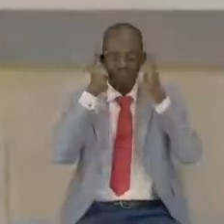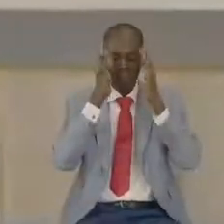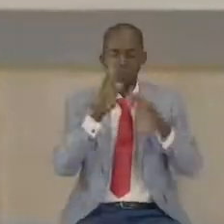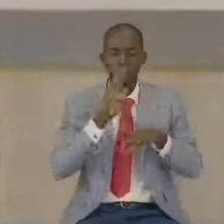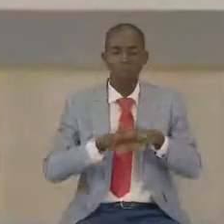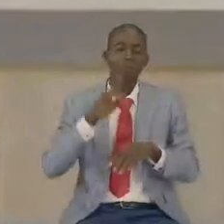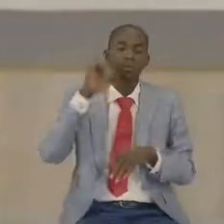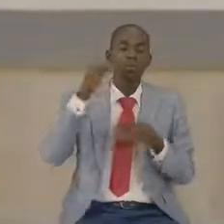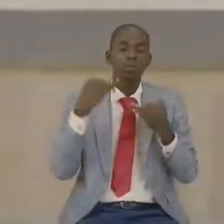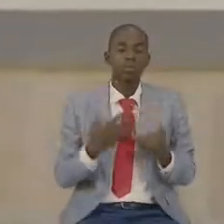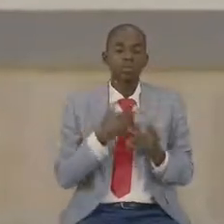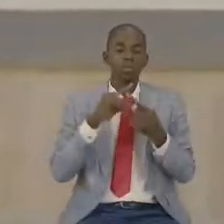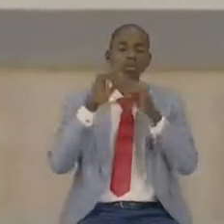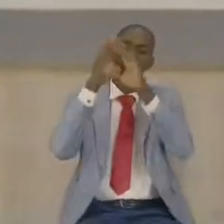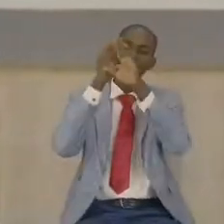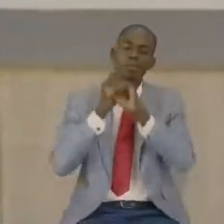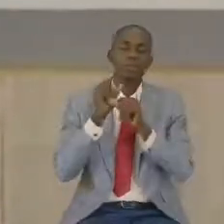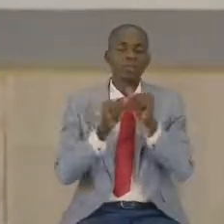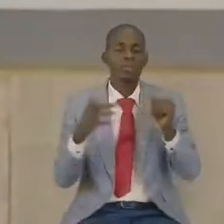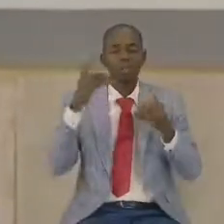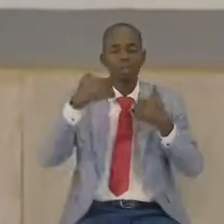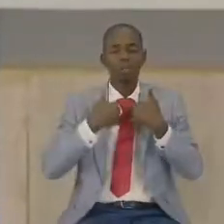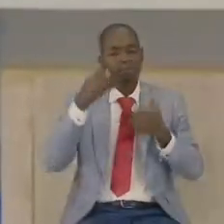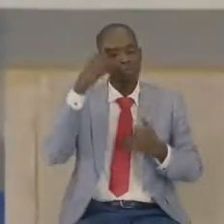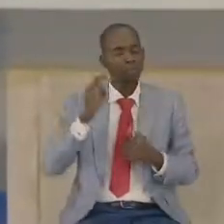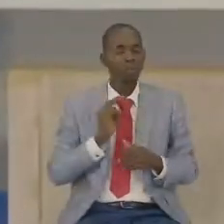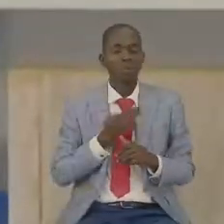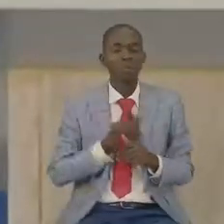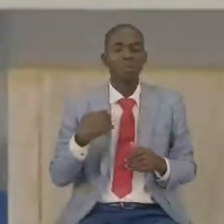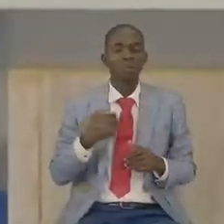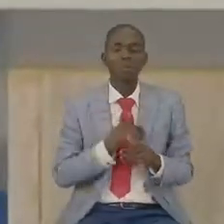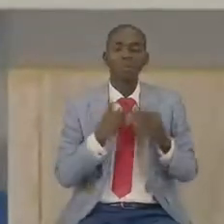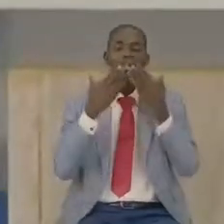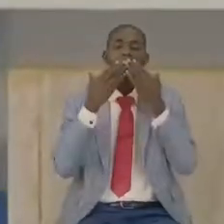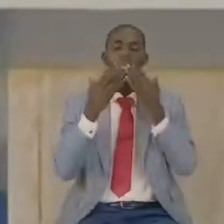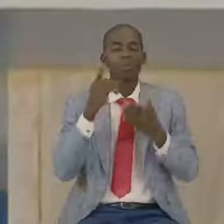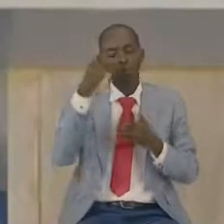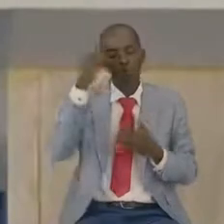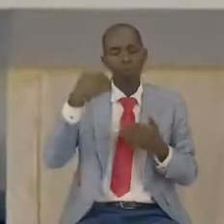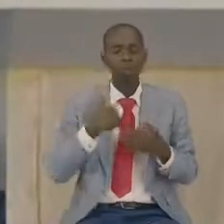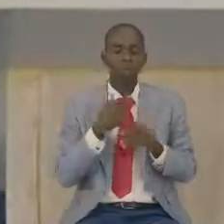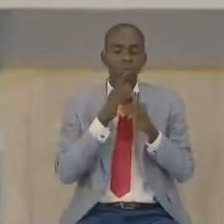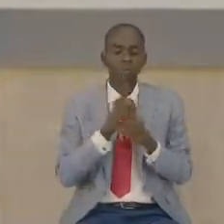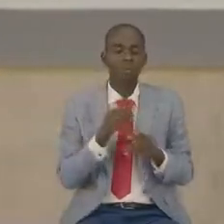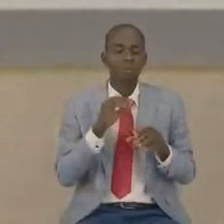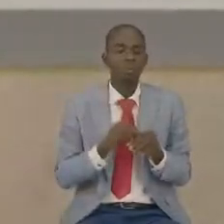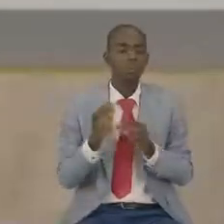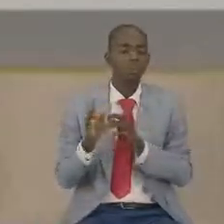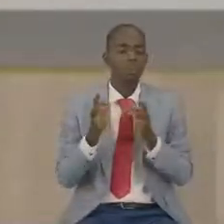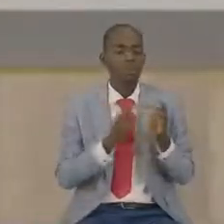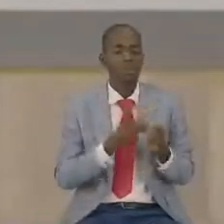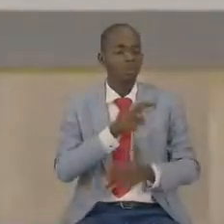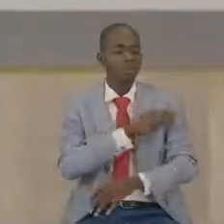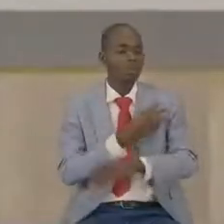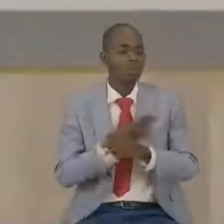pour recevoir tout ce que tu as en réserve pour nous. Nous te remercions pour l'exaucement. Au nom de